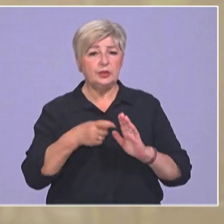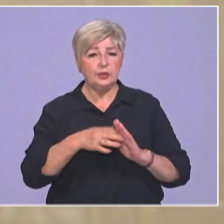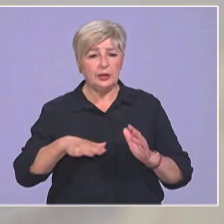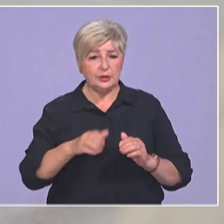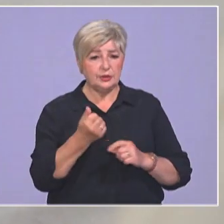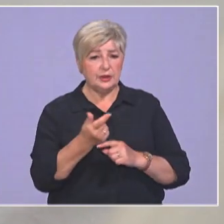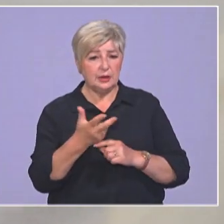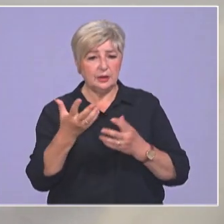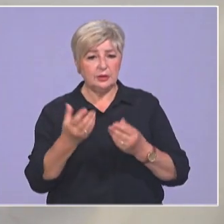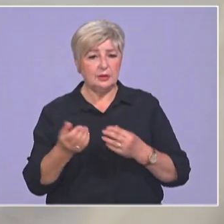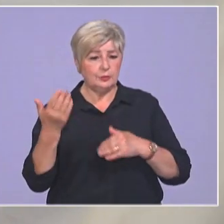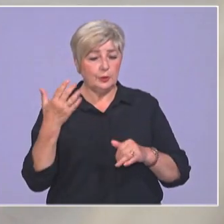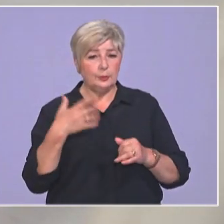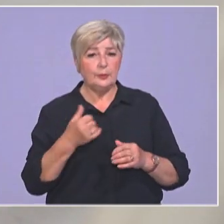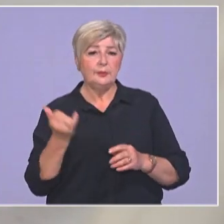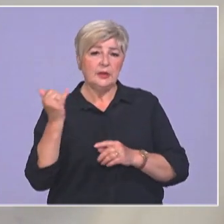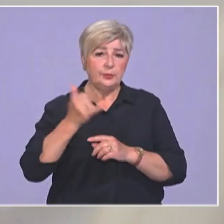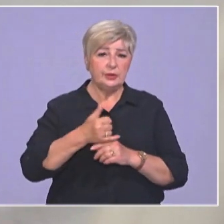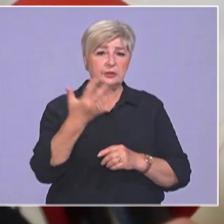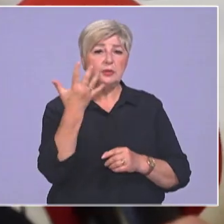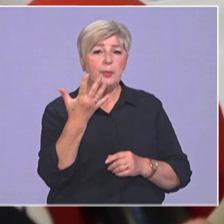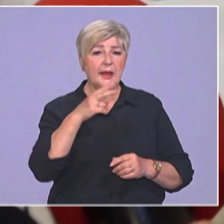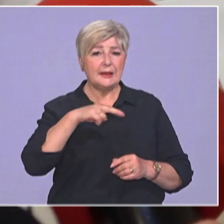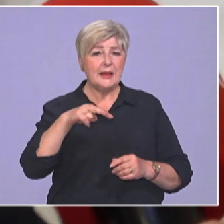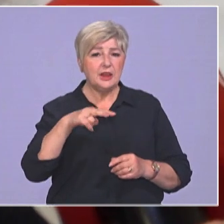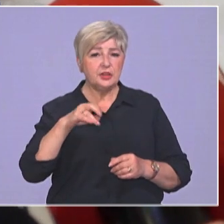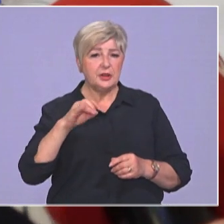доправлення до лікарні довелося перелити 5 літрів крові.